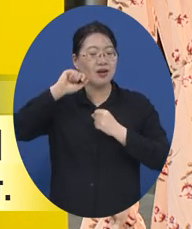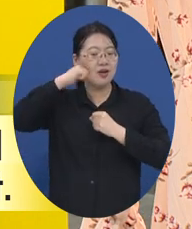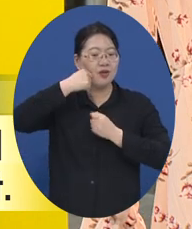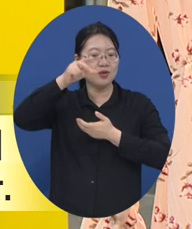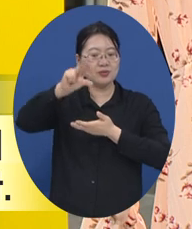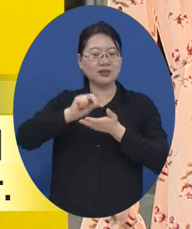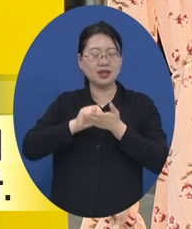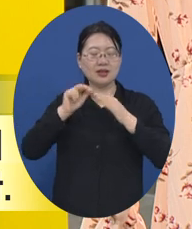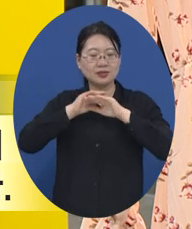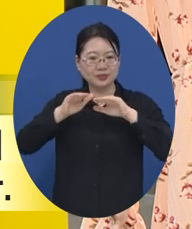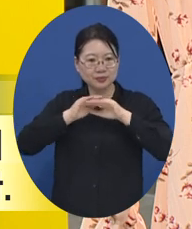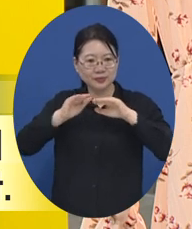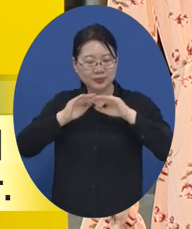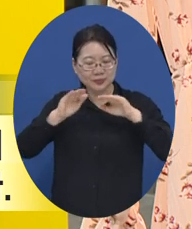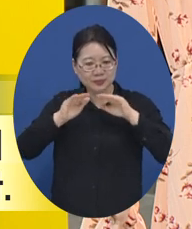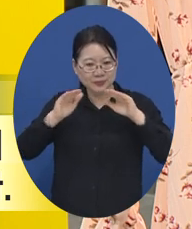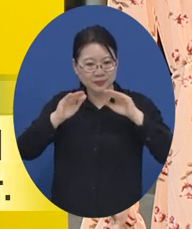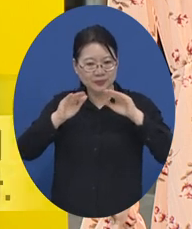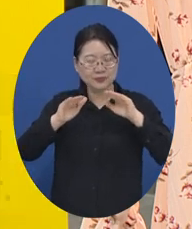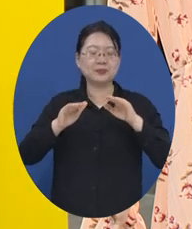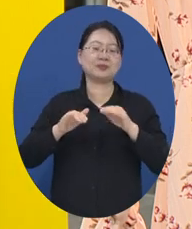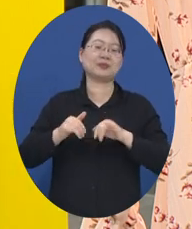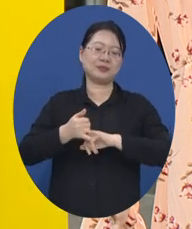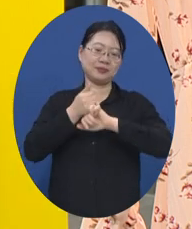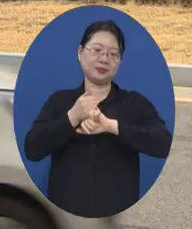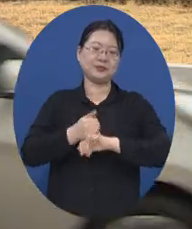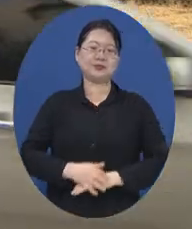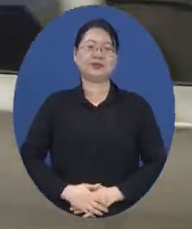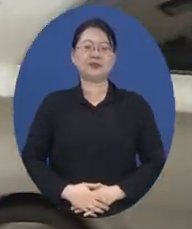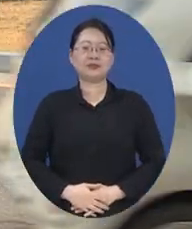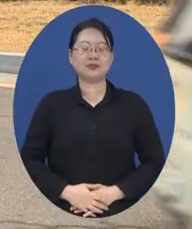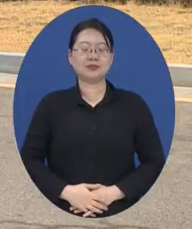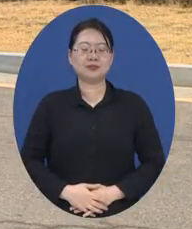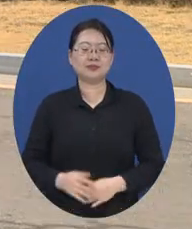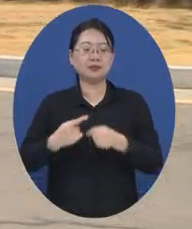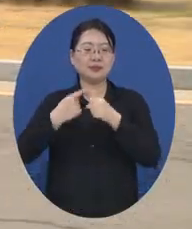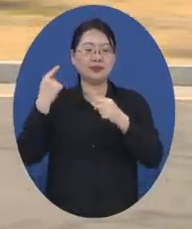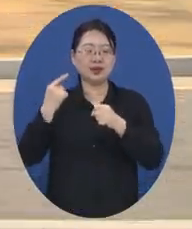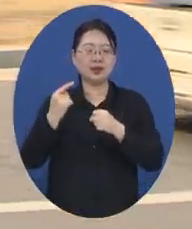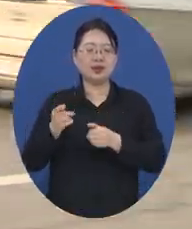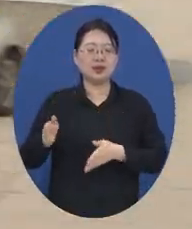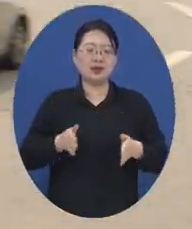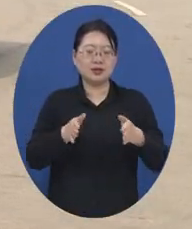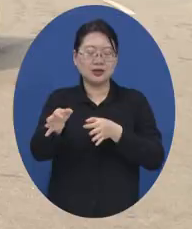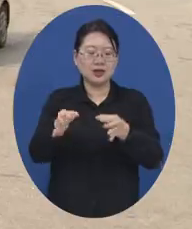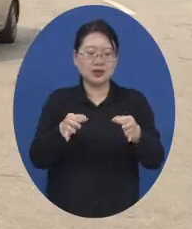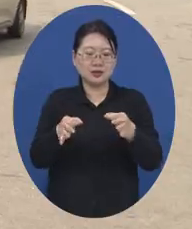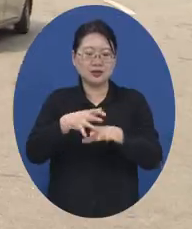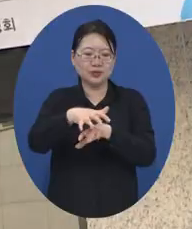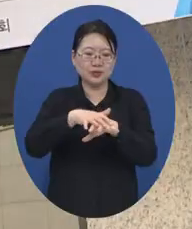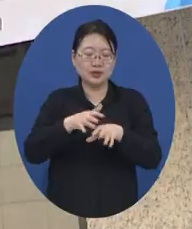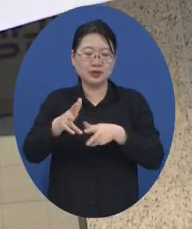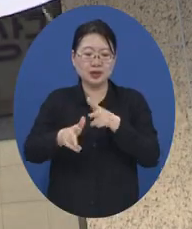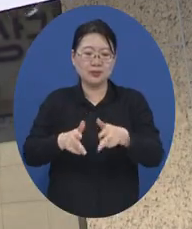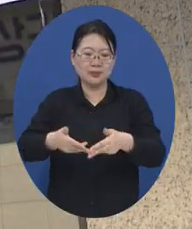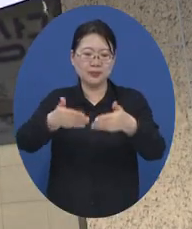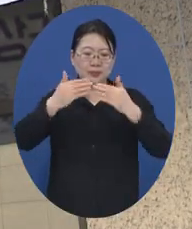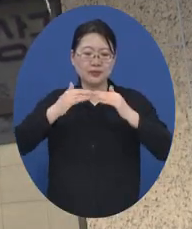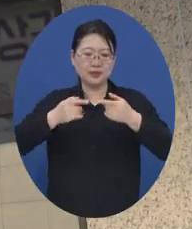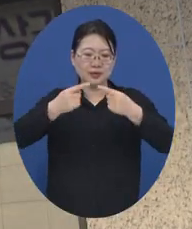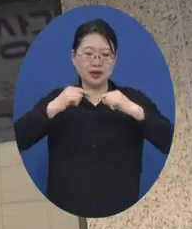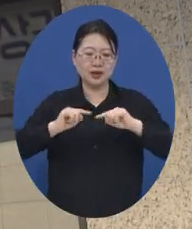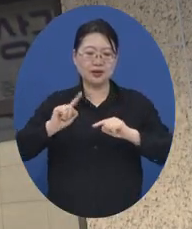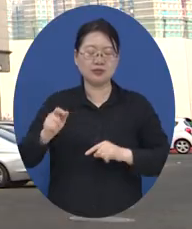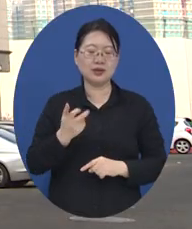어이 어려움을 극복하게 씁니다 지난해 경기도 골목상권 조직화 사업에 참여해 180여 개